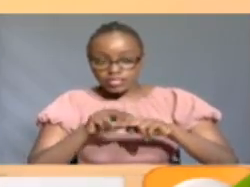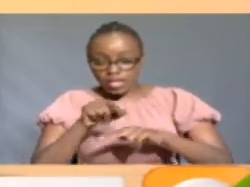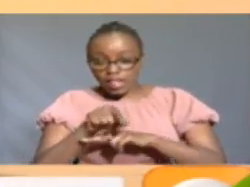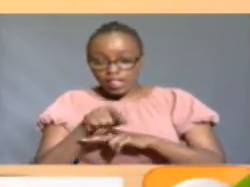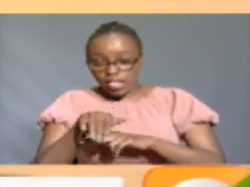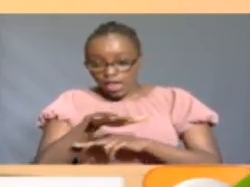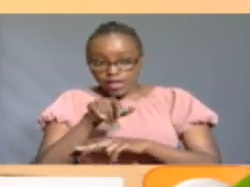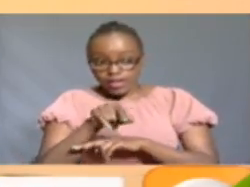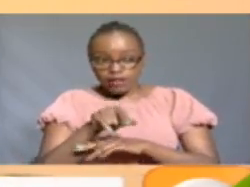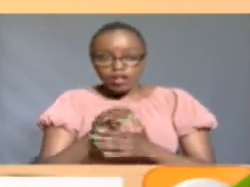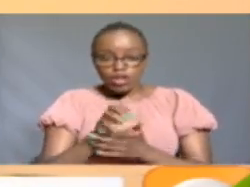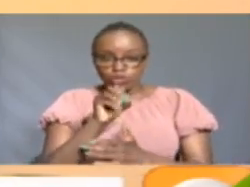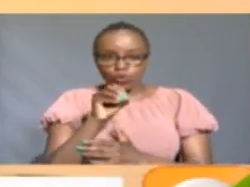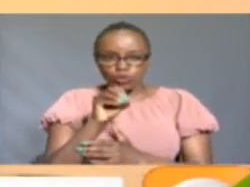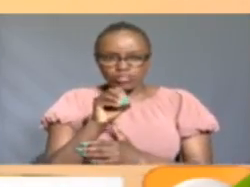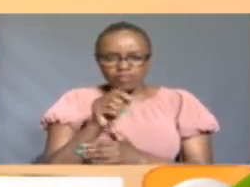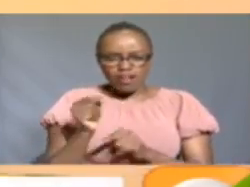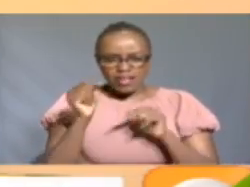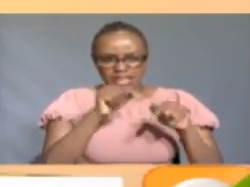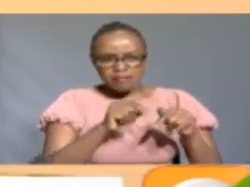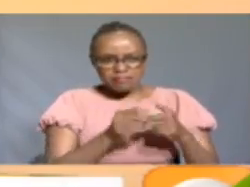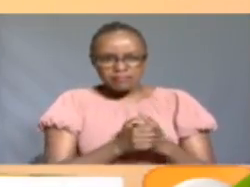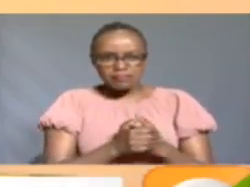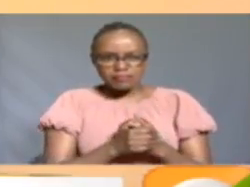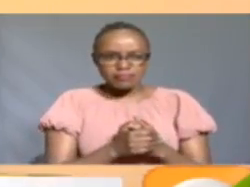hivyo so ndo akakuja